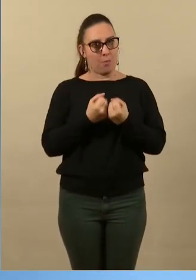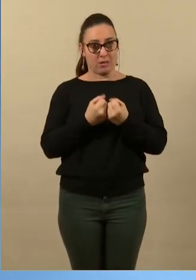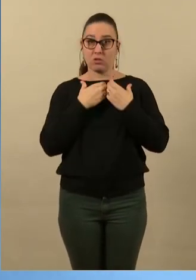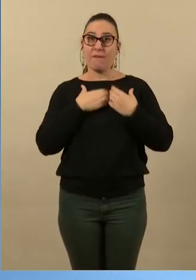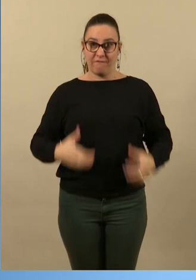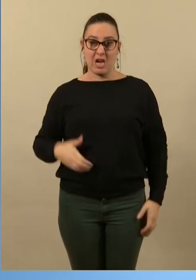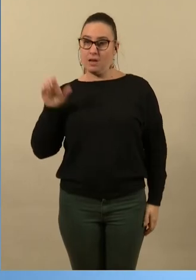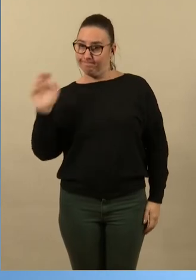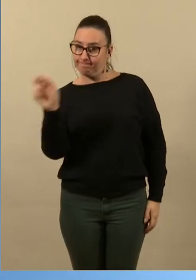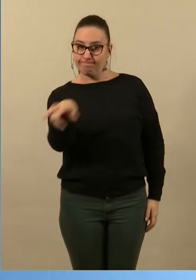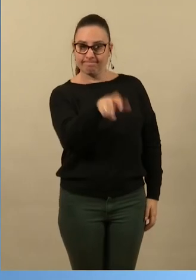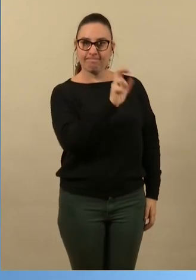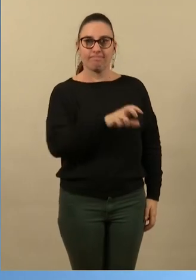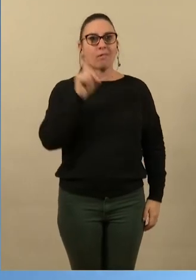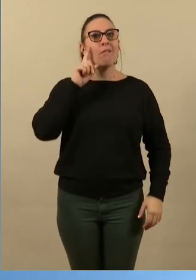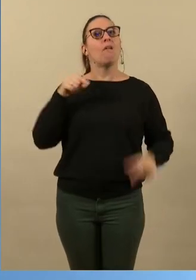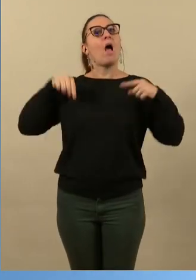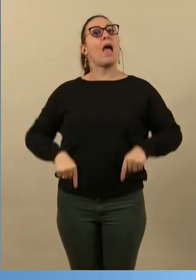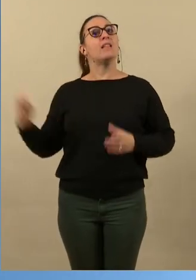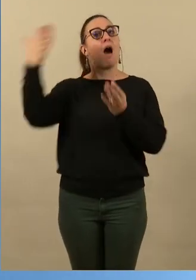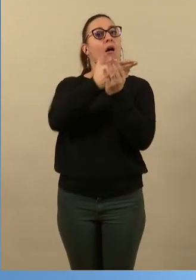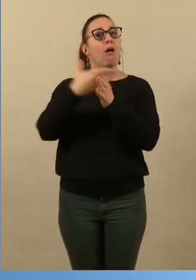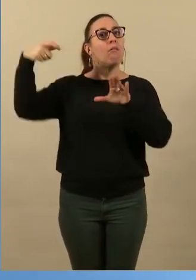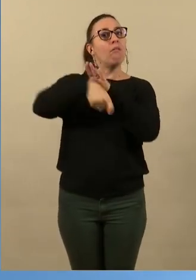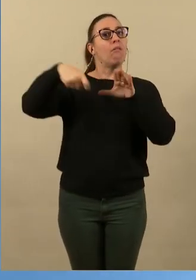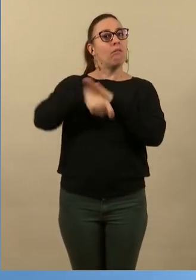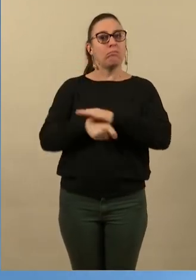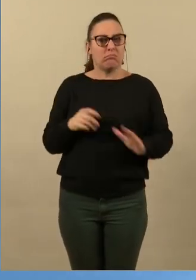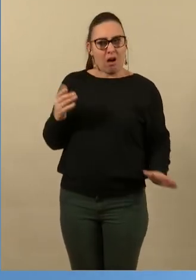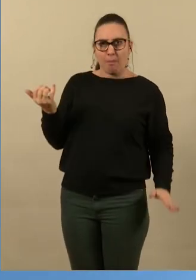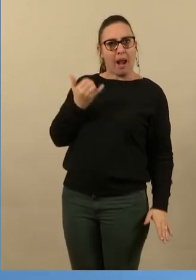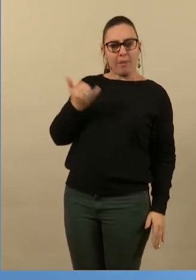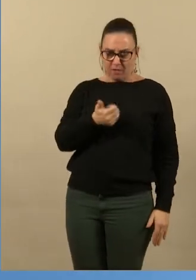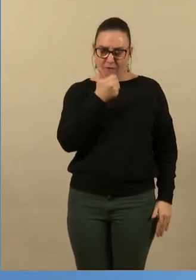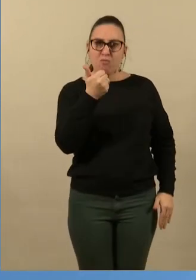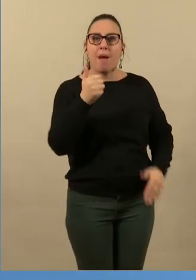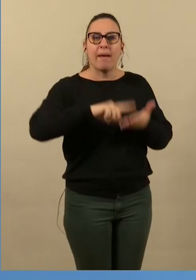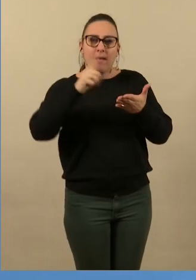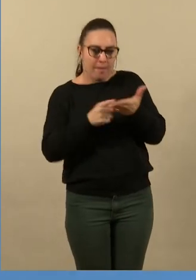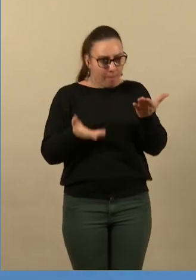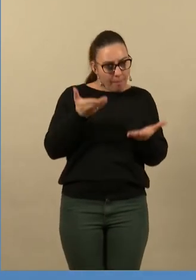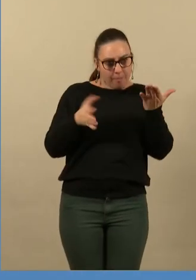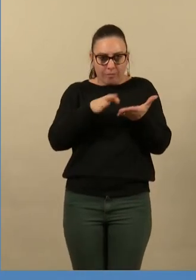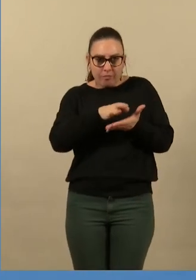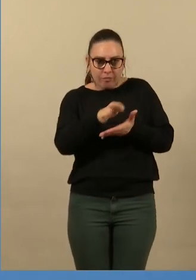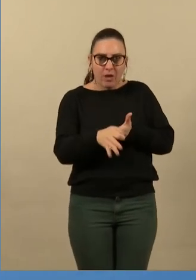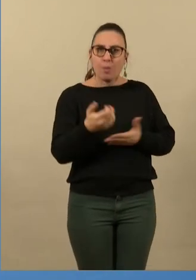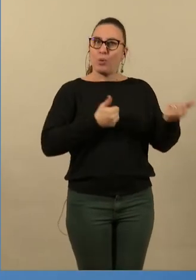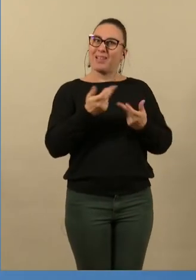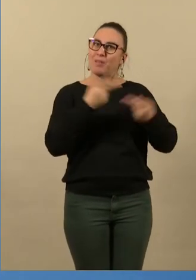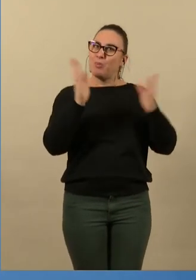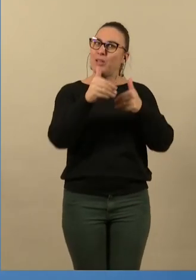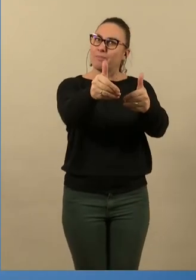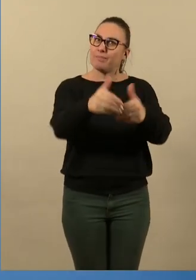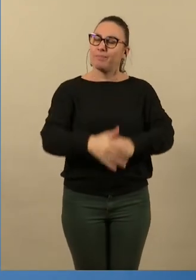communes et qu'à ce titre il y a pas de raison que l'État continue à financer à vous de faire vos équilibres budgétaires pour arriver à tenir ce service